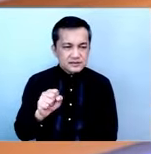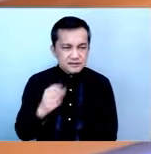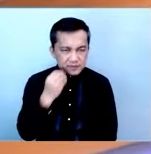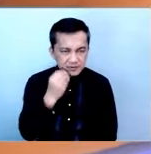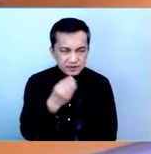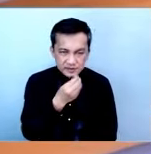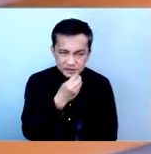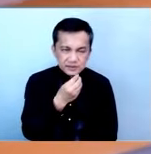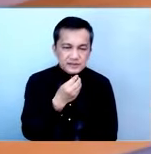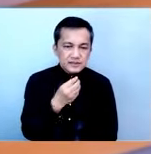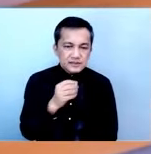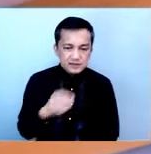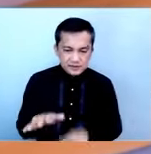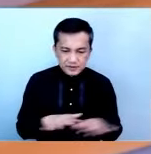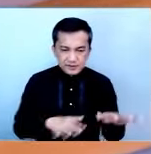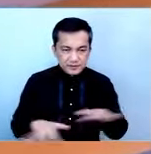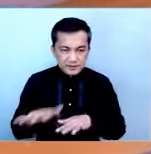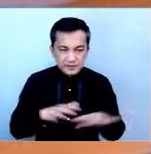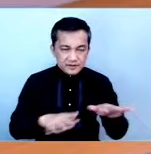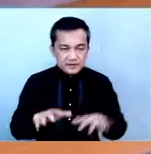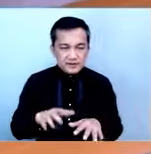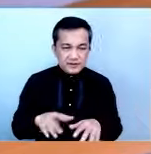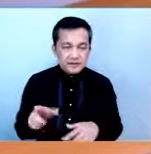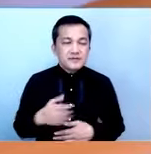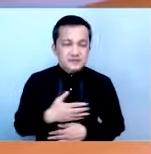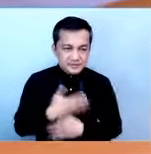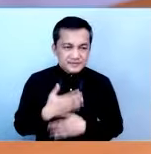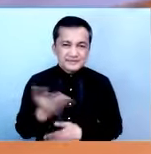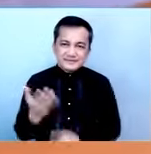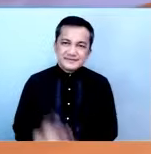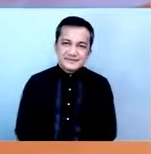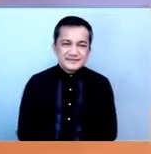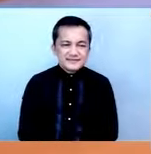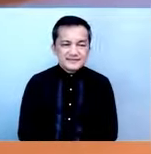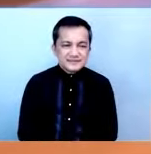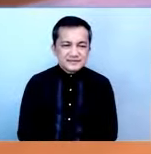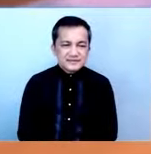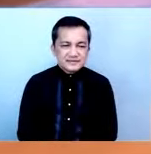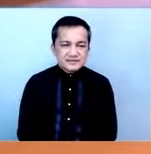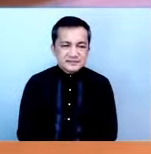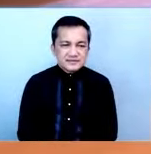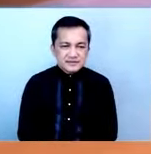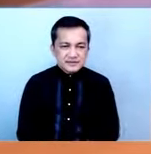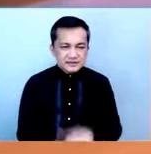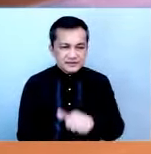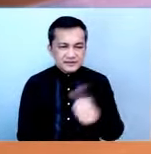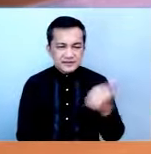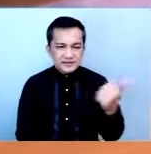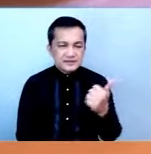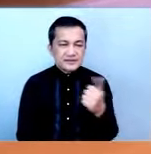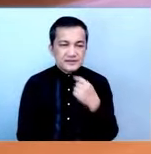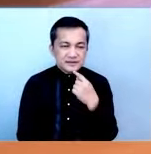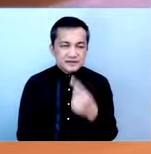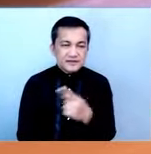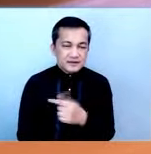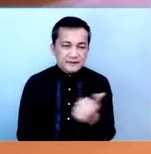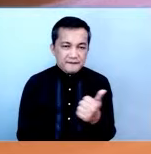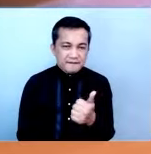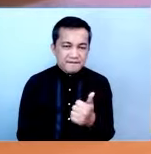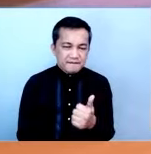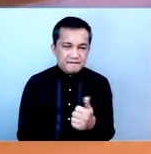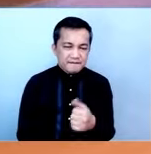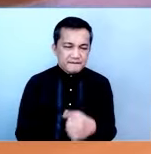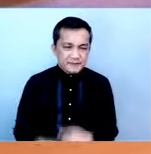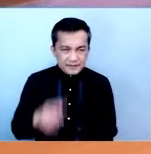So, if you're playing Majong, siguro po ma-enjoy niyo po siya talaga. Oo, makikita. Ano ba itong ibang to? Picho-picho na kami ni mami. So, ito po, black